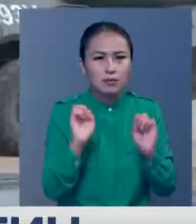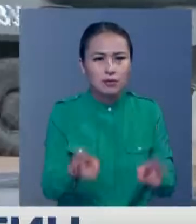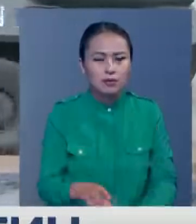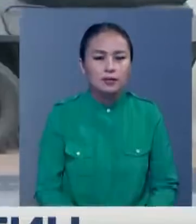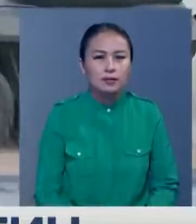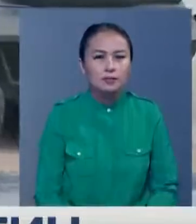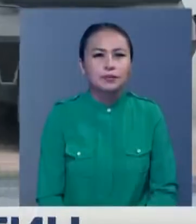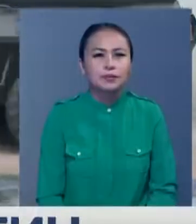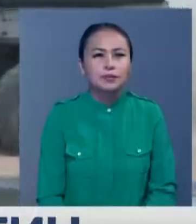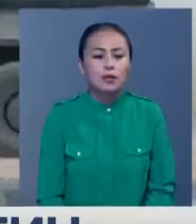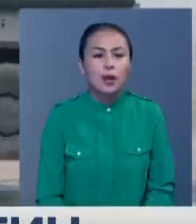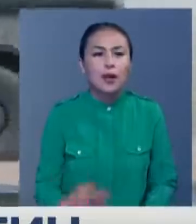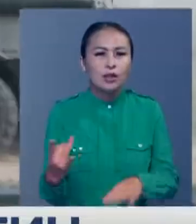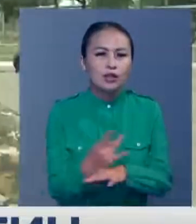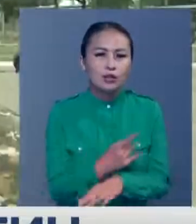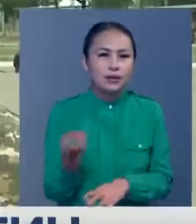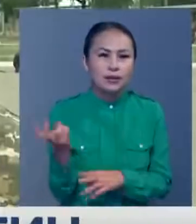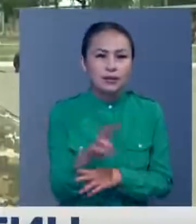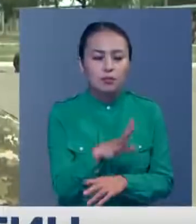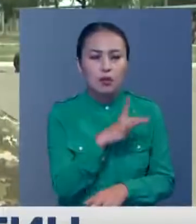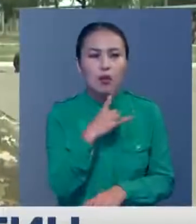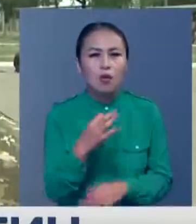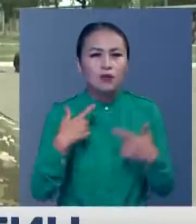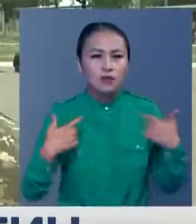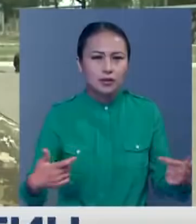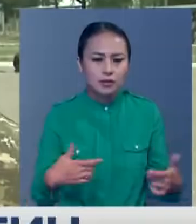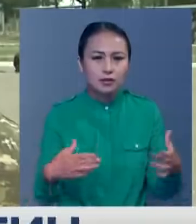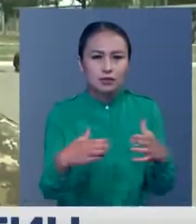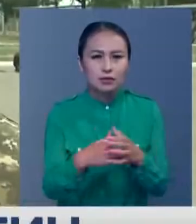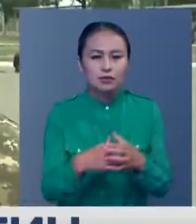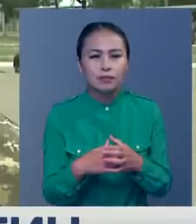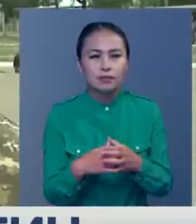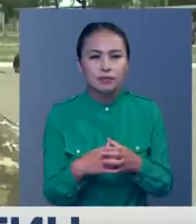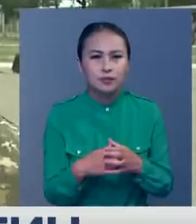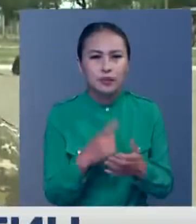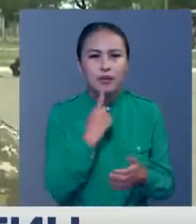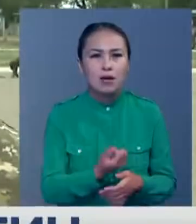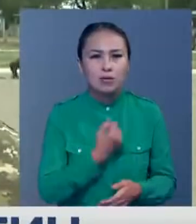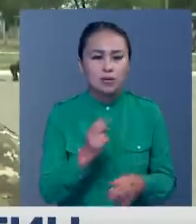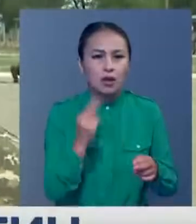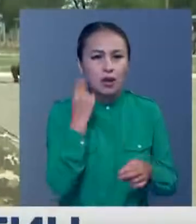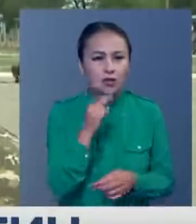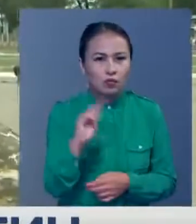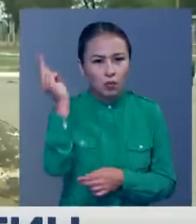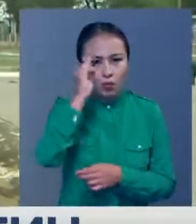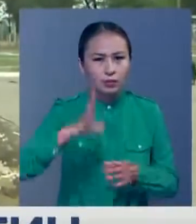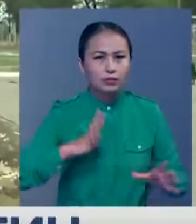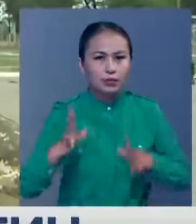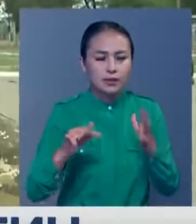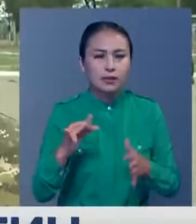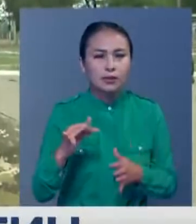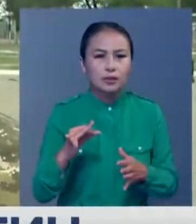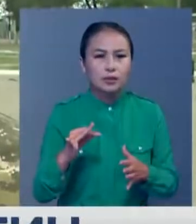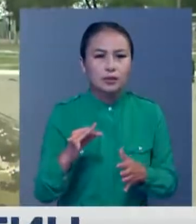жоғары. Алғашқы келген күннен бастап офицерлер мен сержант мырзалар бізге әскери істі сапалы оқып үйренуге және де дене